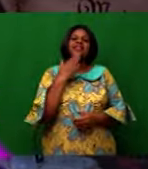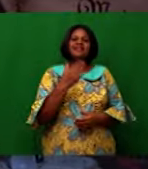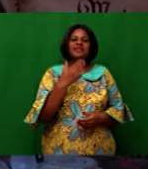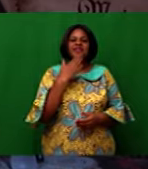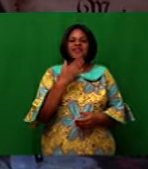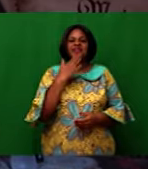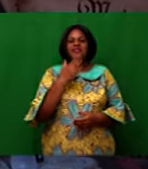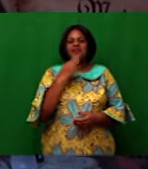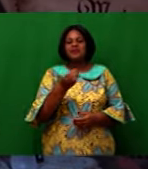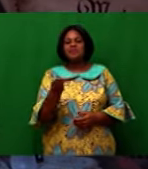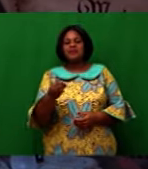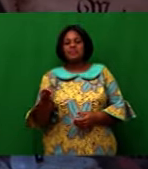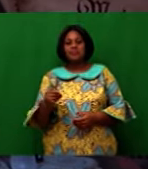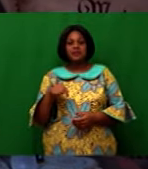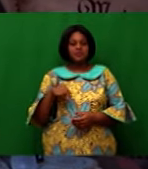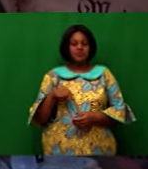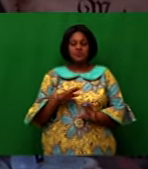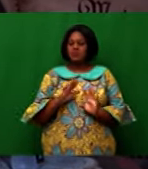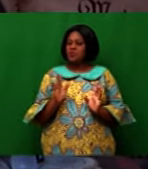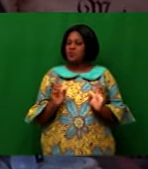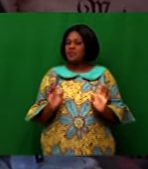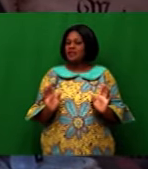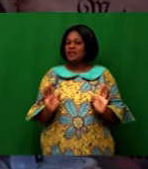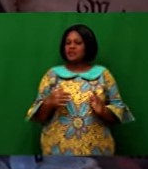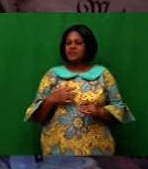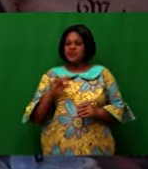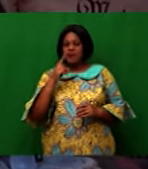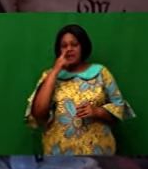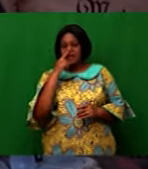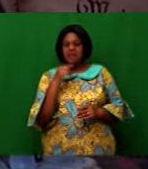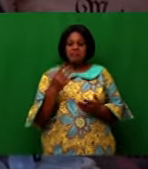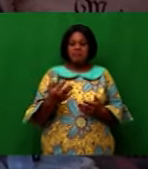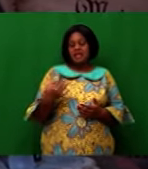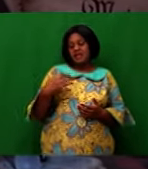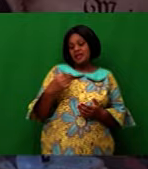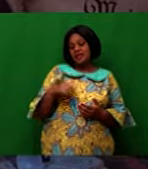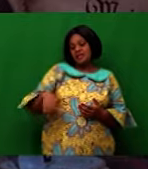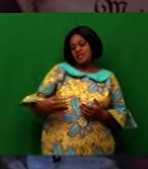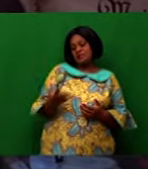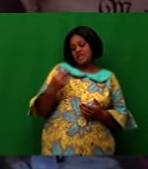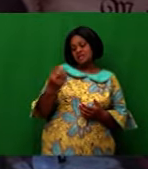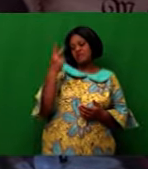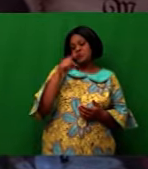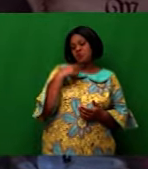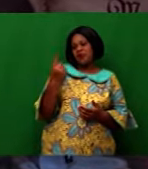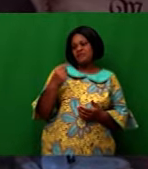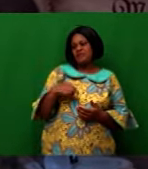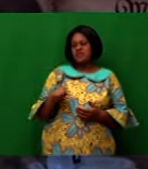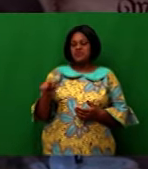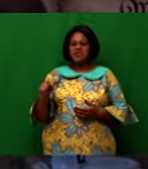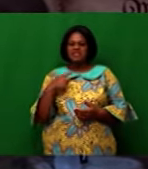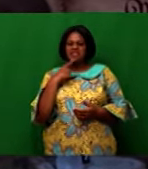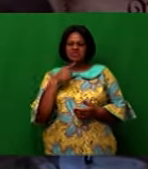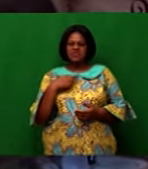maita zvenyu adi vatariri isa hatidi kuti kana muri pachipari moti takudenai kana musiri pachipari moti